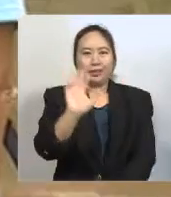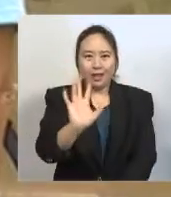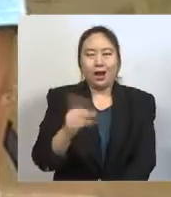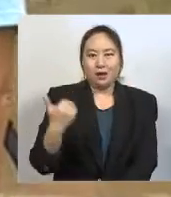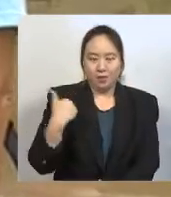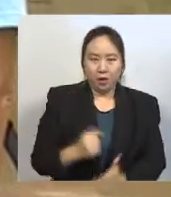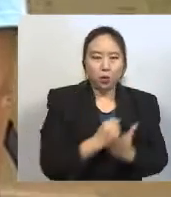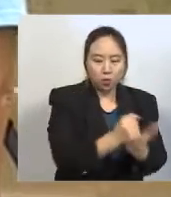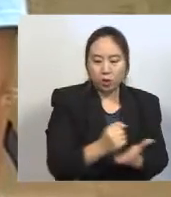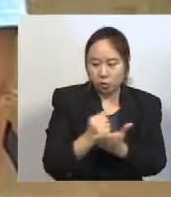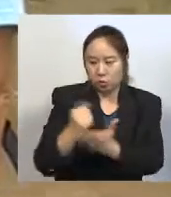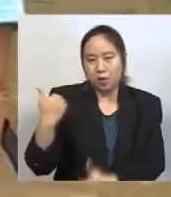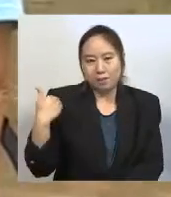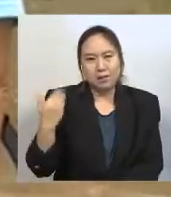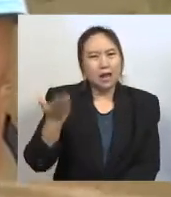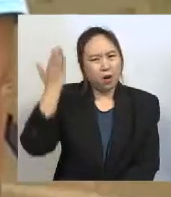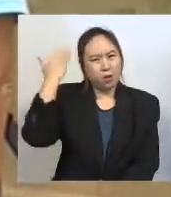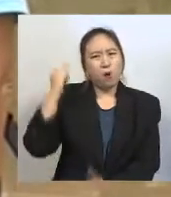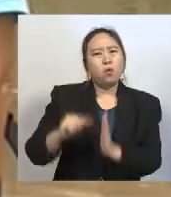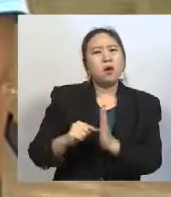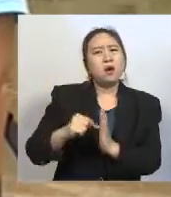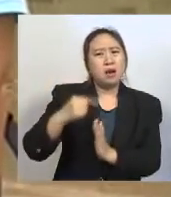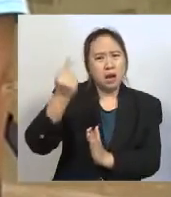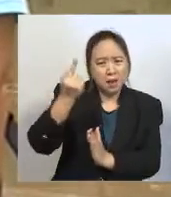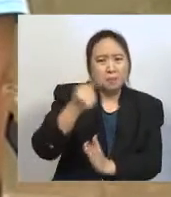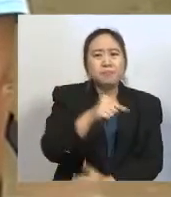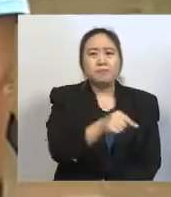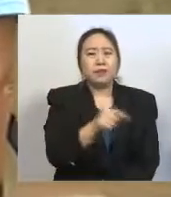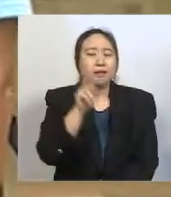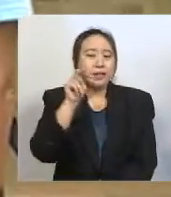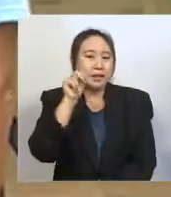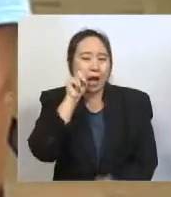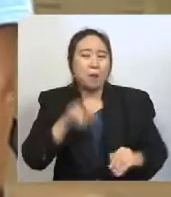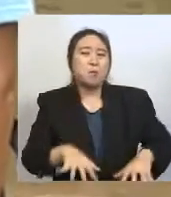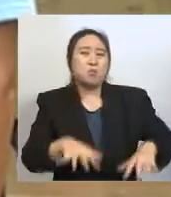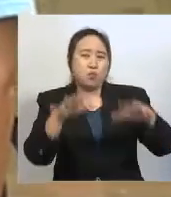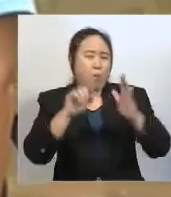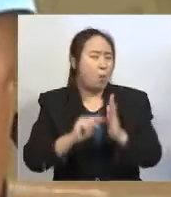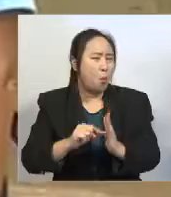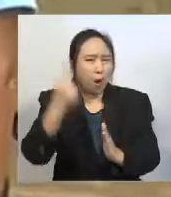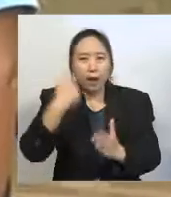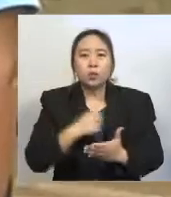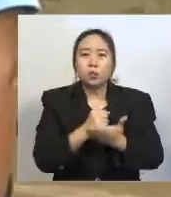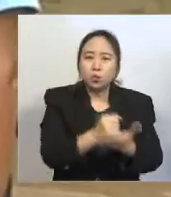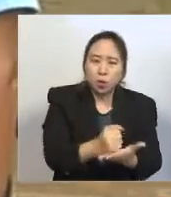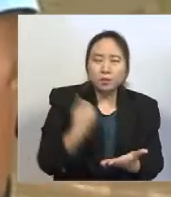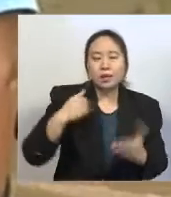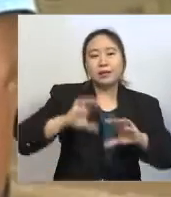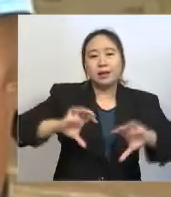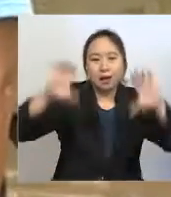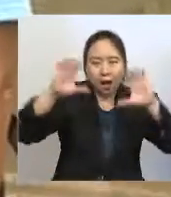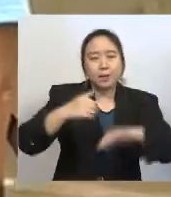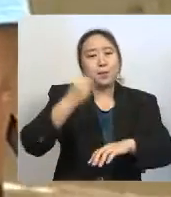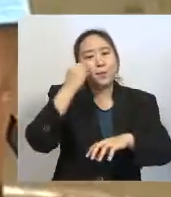การช่วยเหลือพี่น้องตั้งแต่วันแรกที่พี่น้องได้รับประสบอุทกภัยนะครับไม่ว่าส่วนราชการกำนันผู้ใหญ่บ้านเ